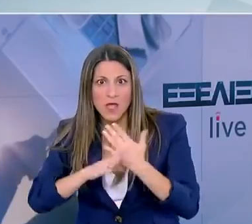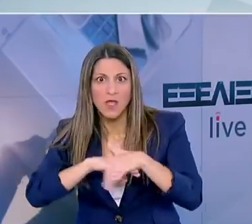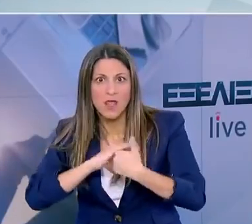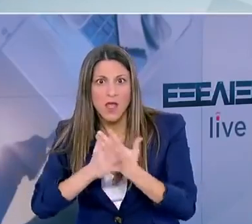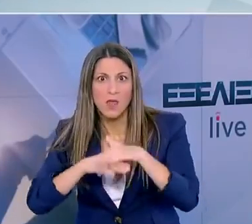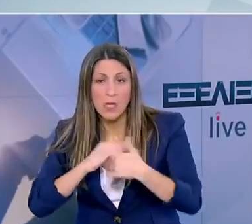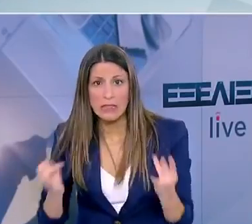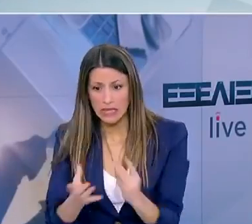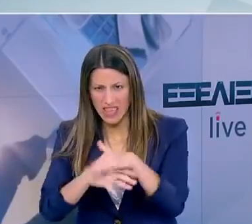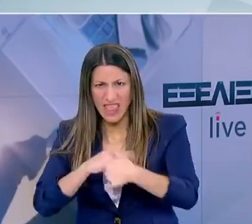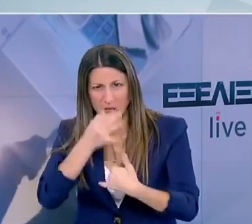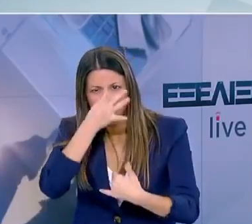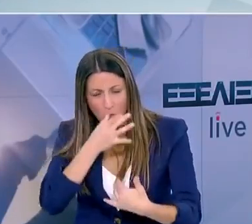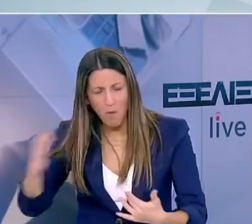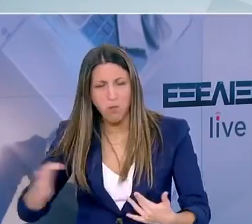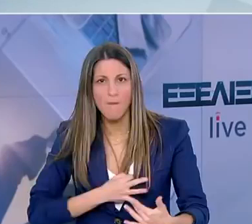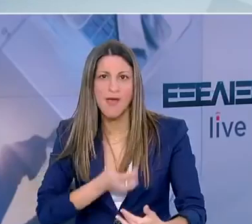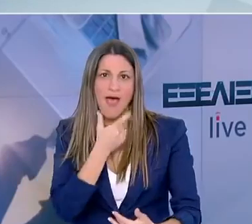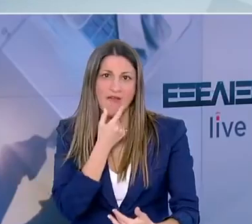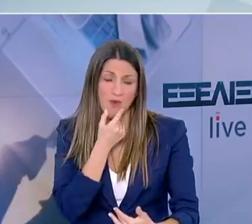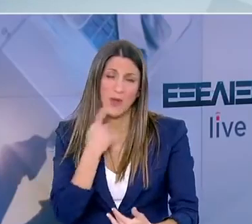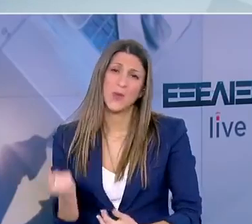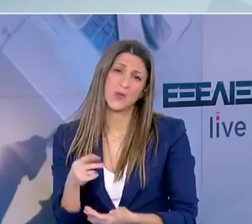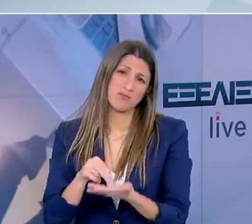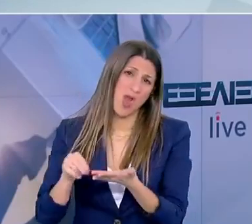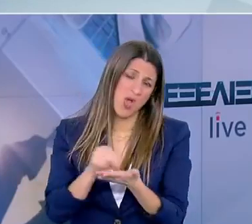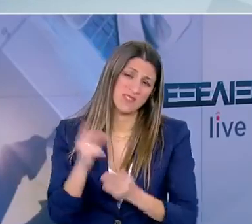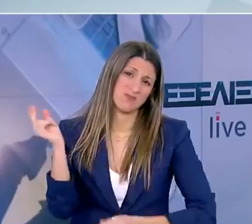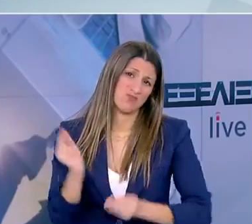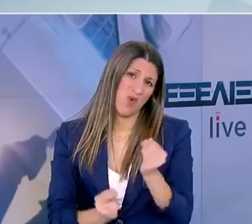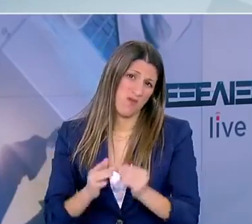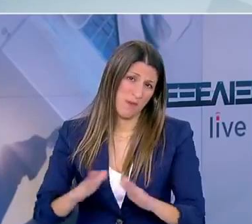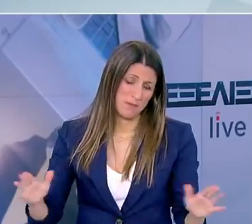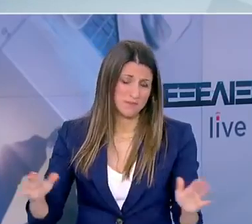χεριών. Είναι επίσης δύσκολο τα μέτρα κοινωνικής απομάκρυνσης και